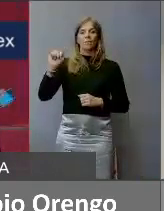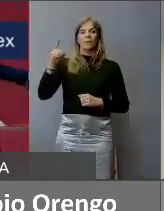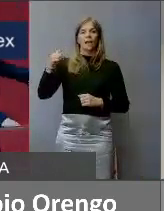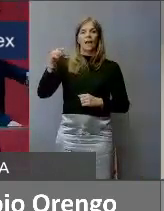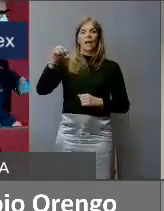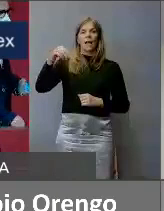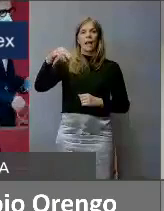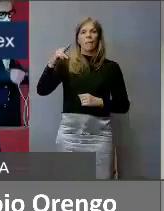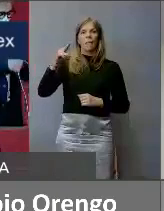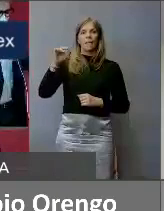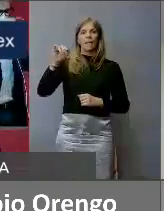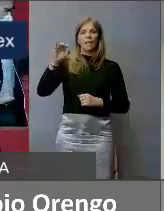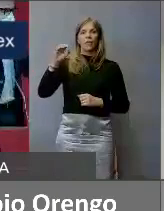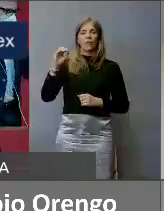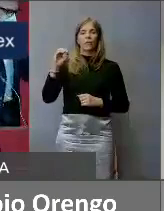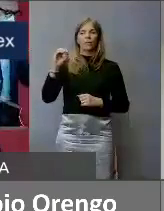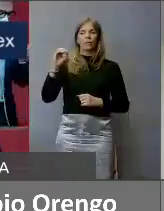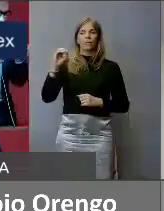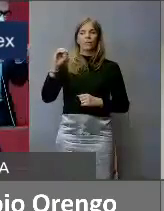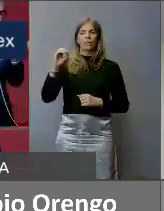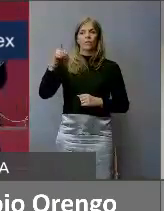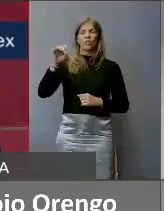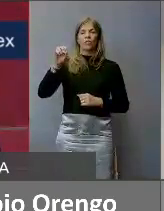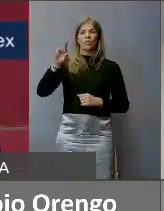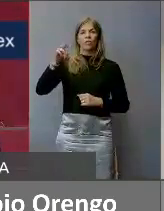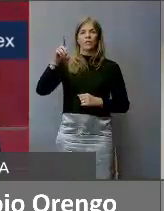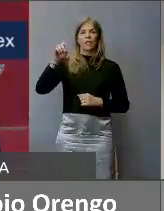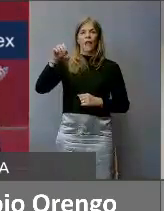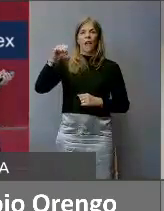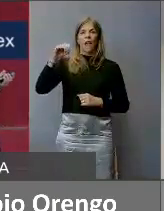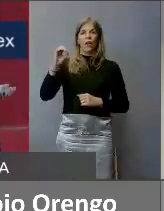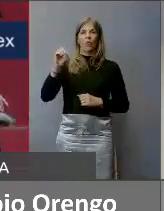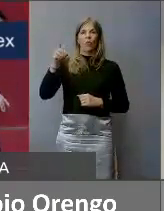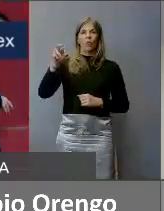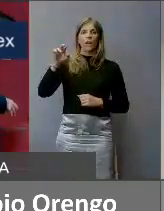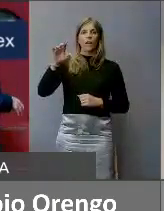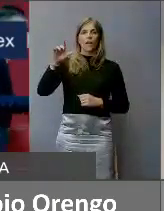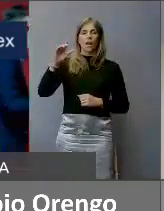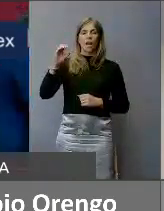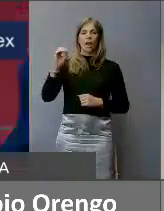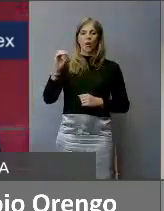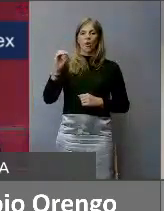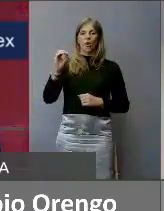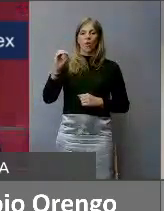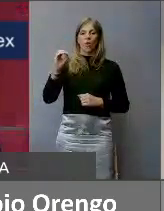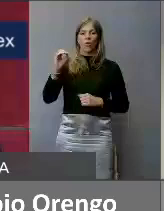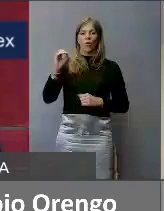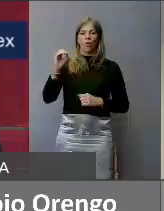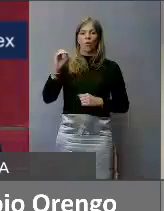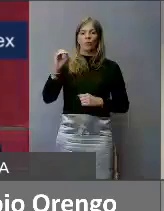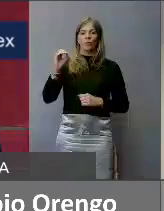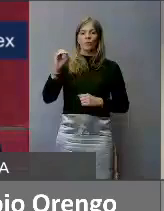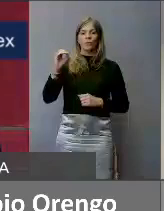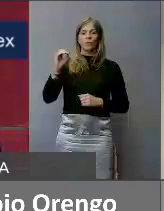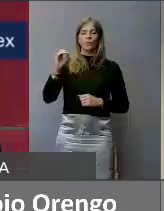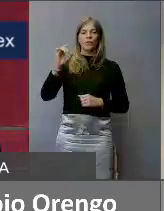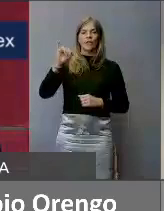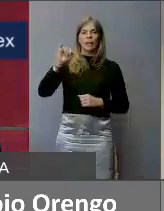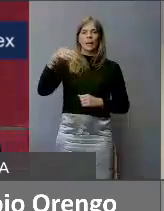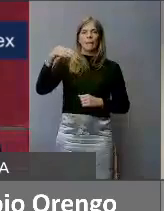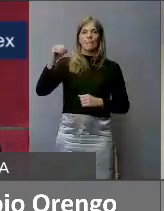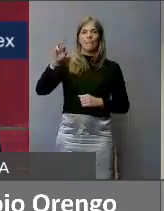pilot urbano grillo presente il